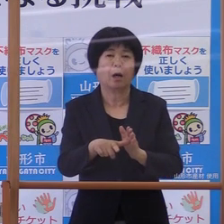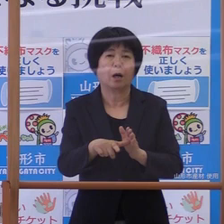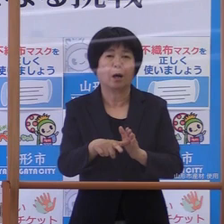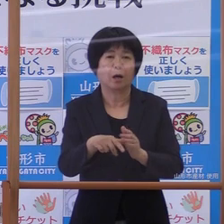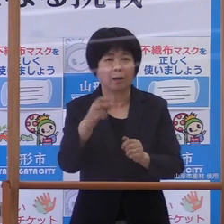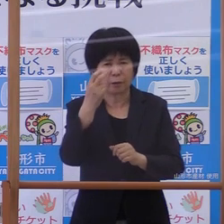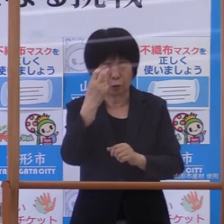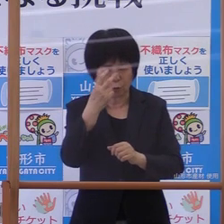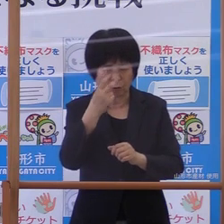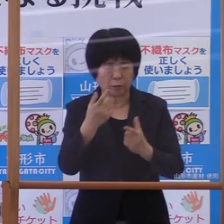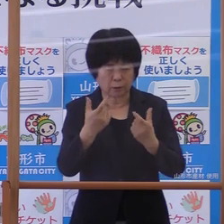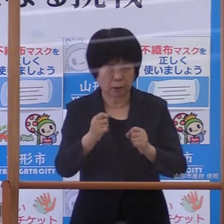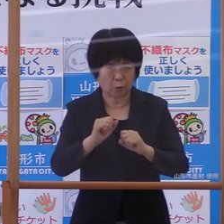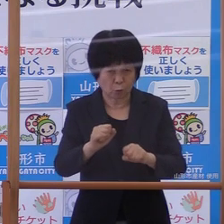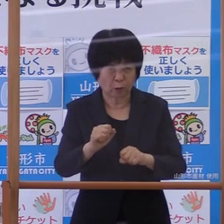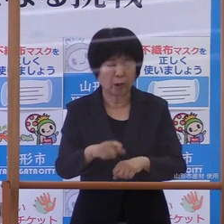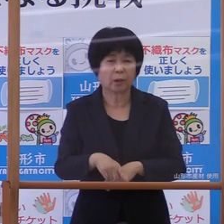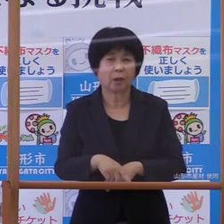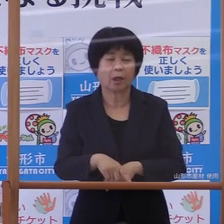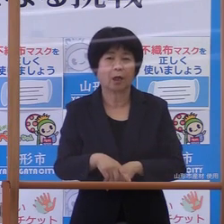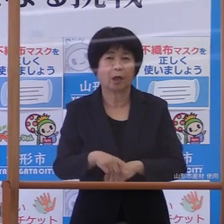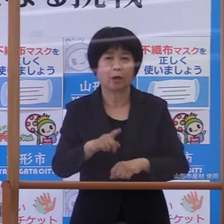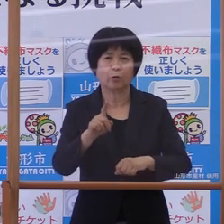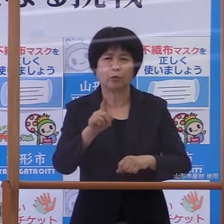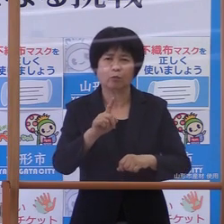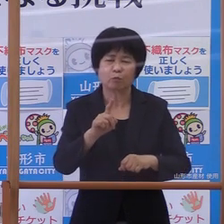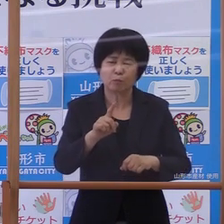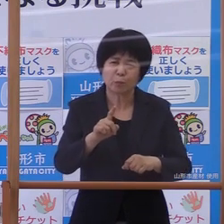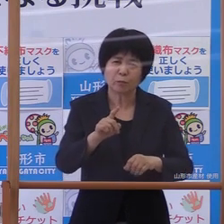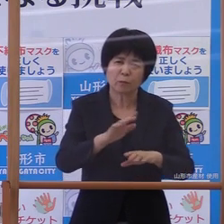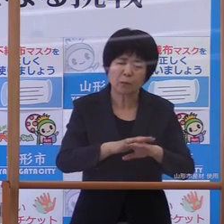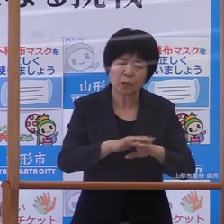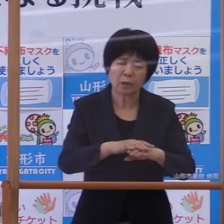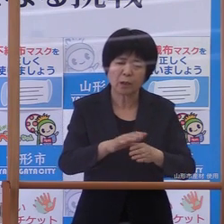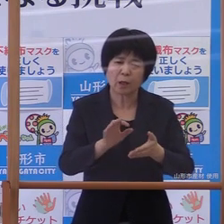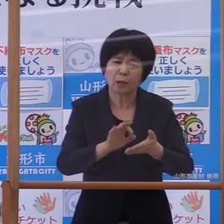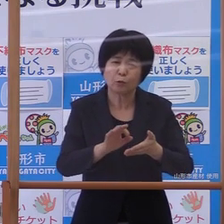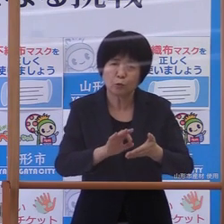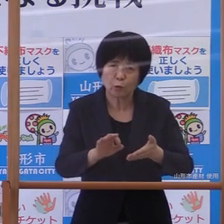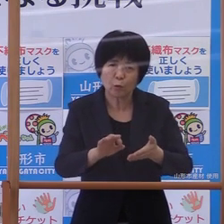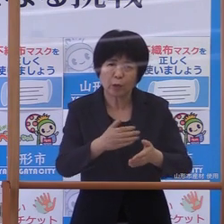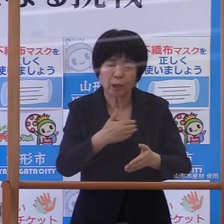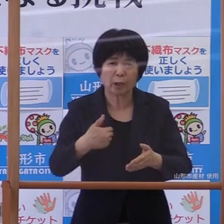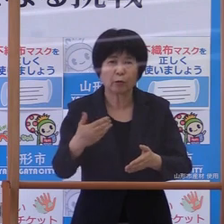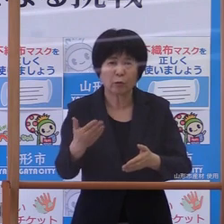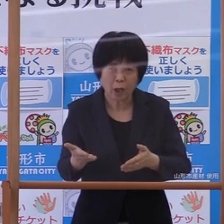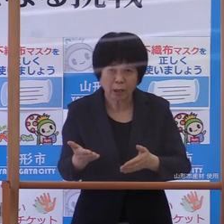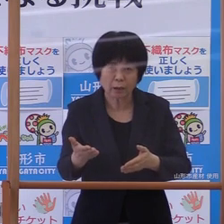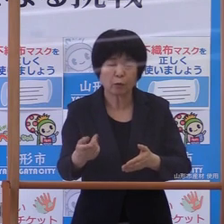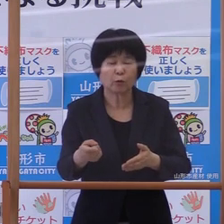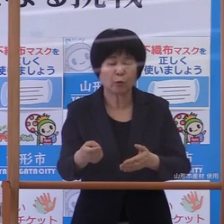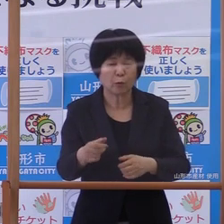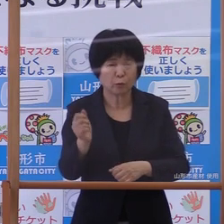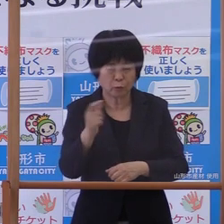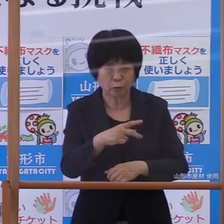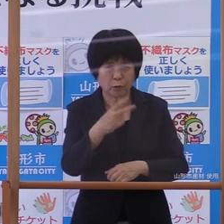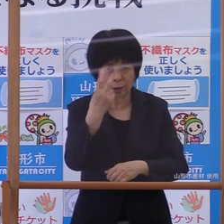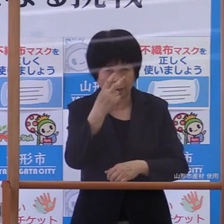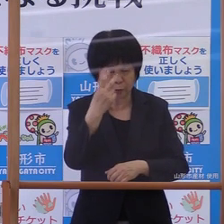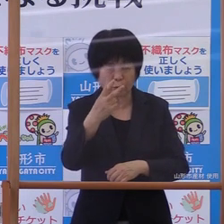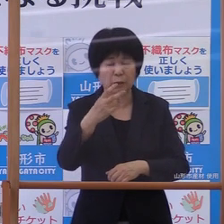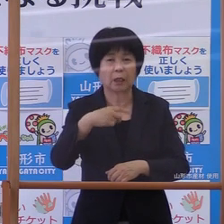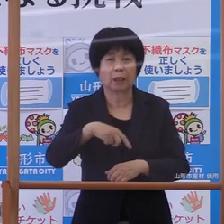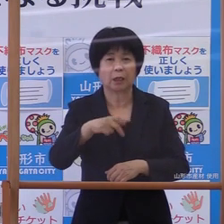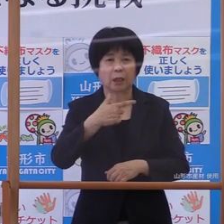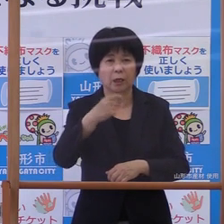調査をしっかり行って、どのような形で活用が可能かというところをしっかりと早急に検討したいと思っています。